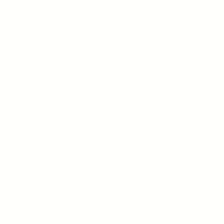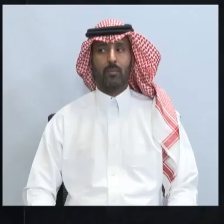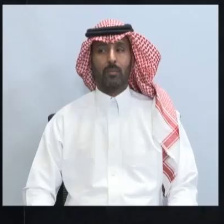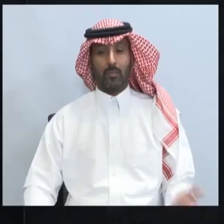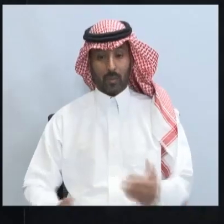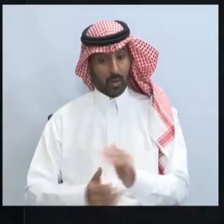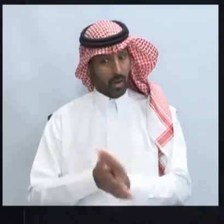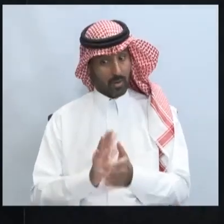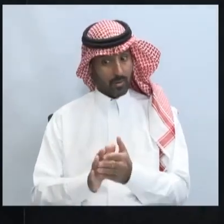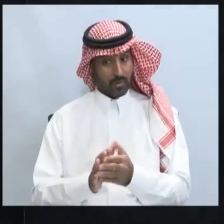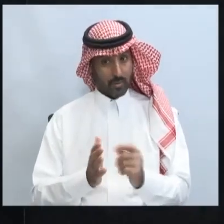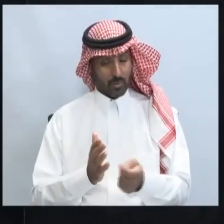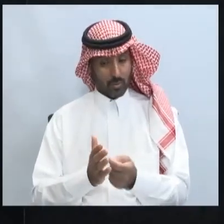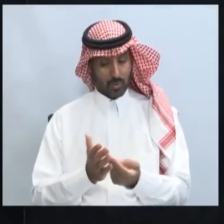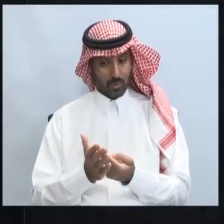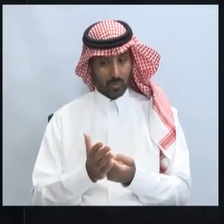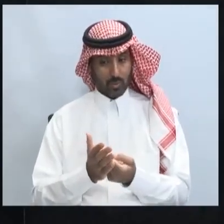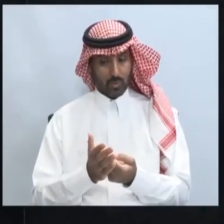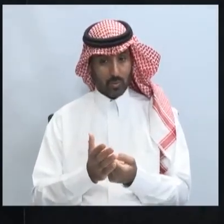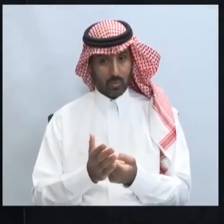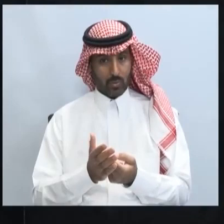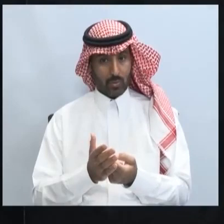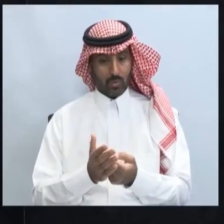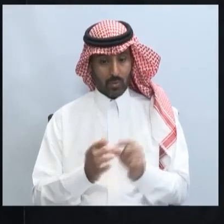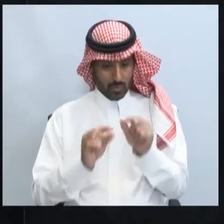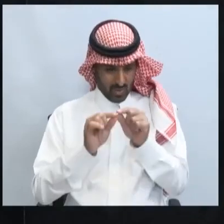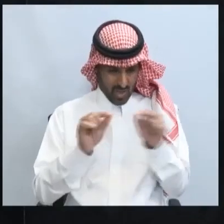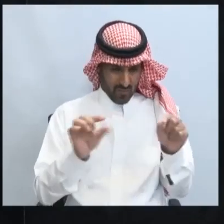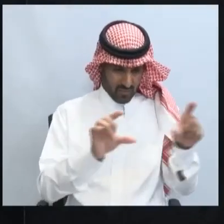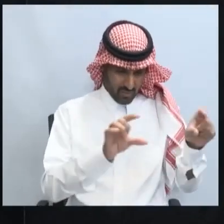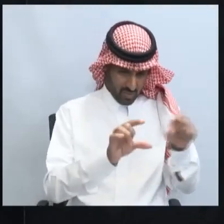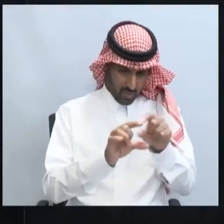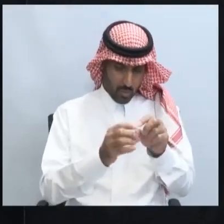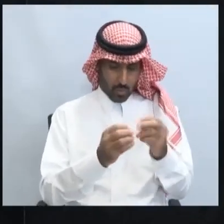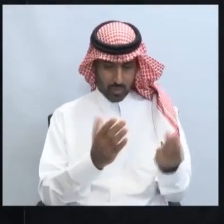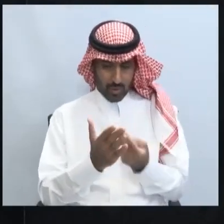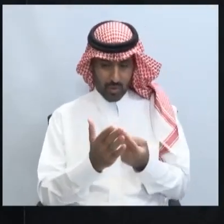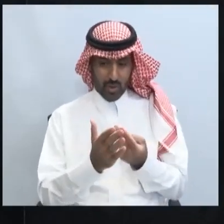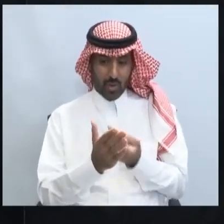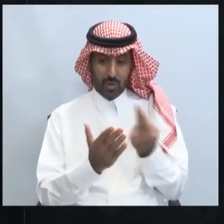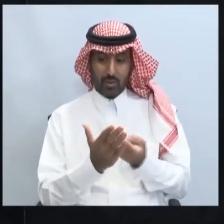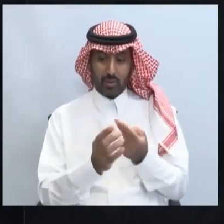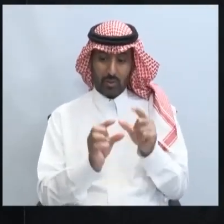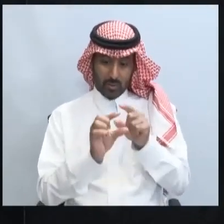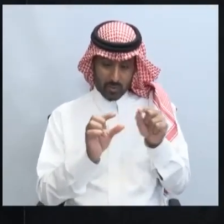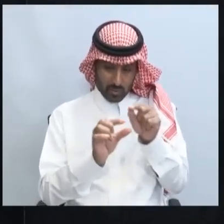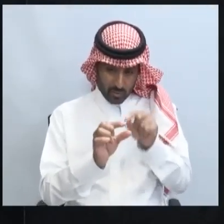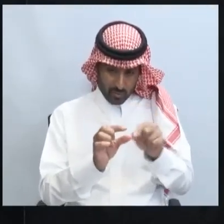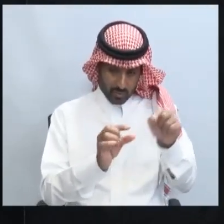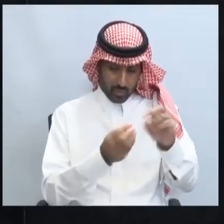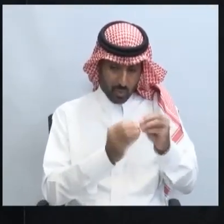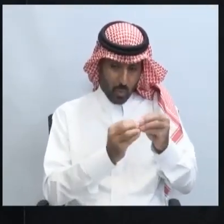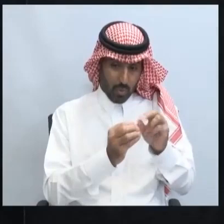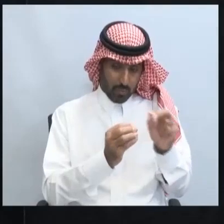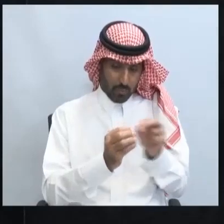هل قمتم بالتلوين حاولوا الا تخرجوا عن الخط يكون التنظيم او التلوين منظما وجميلا